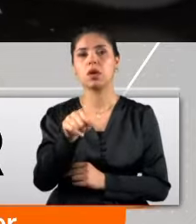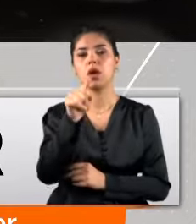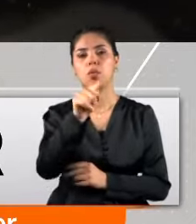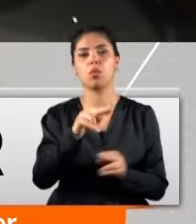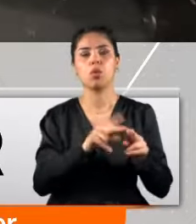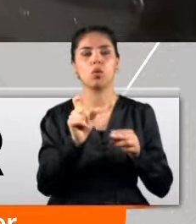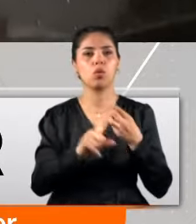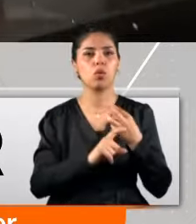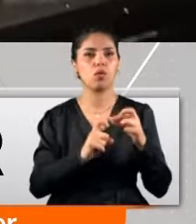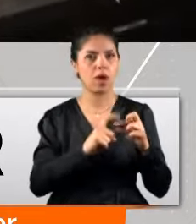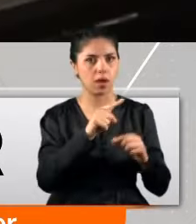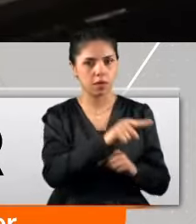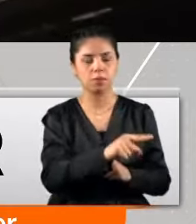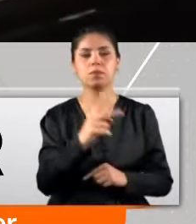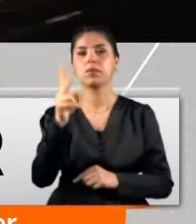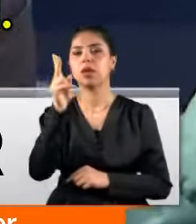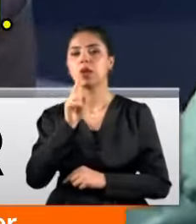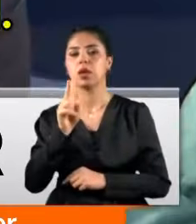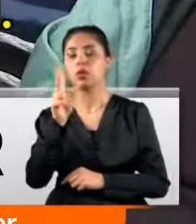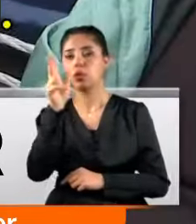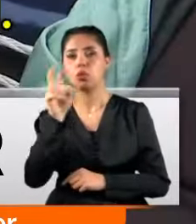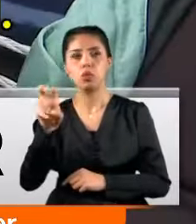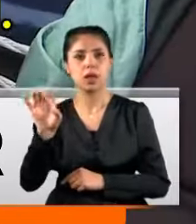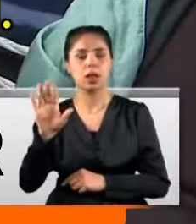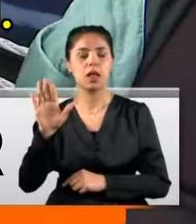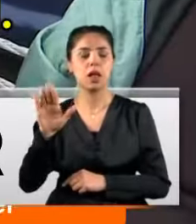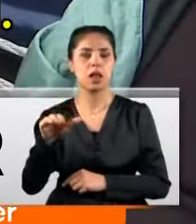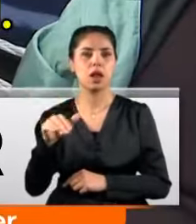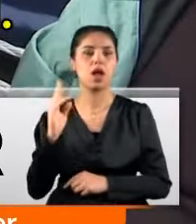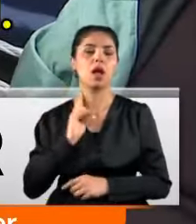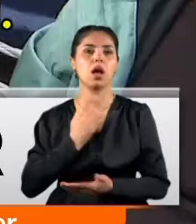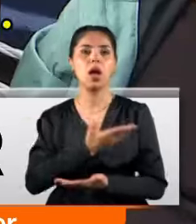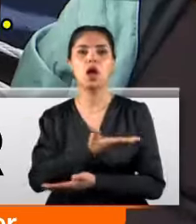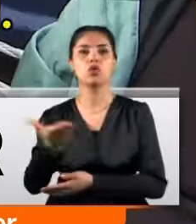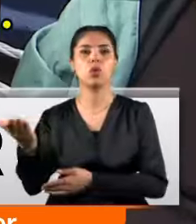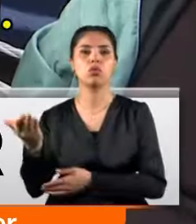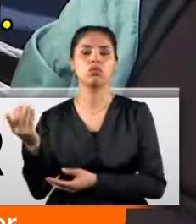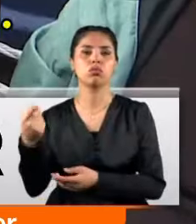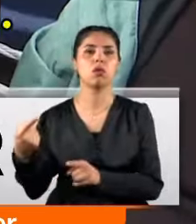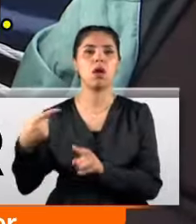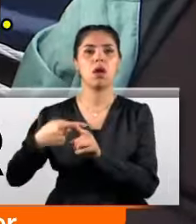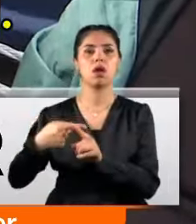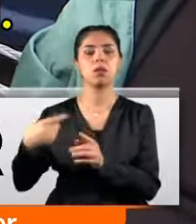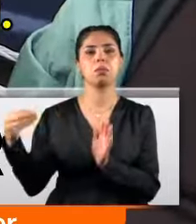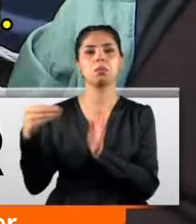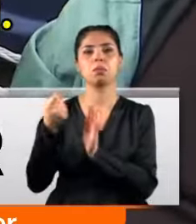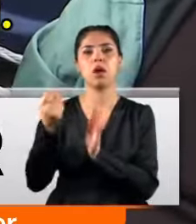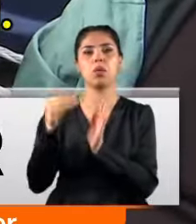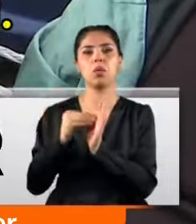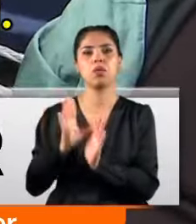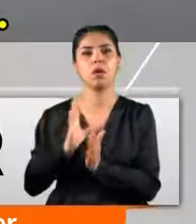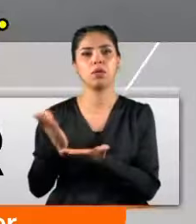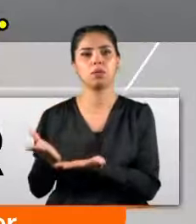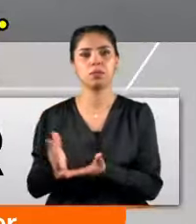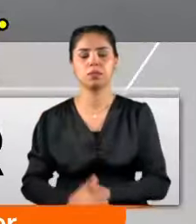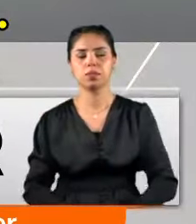lirada servis, yani garson ücreti eklenmiş. Bahşiş ben istersen veririm. İstemesen vermem. Zorlanılan bir şey zaten soygunculuktur